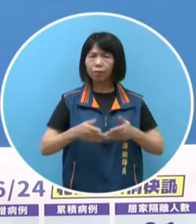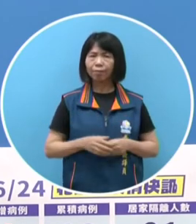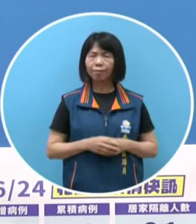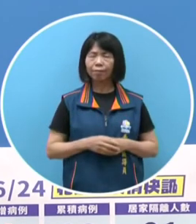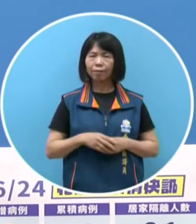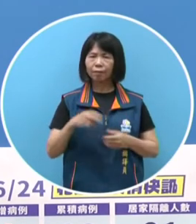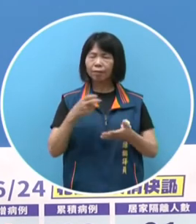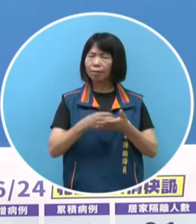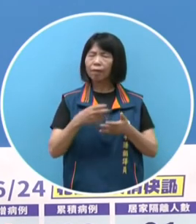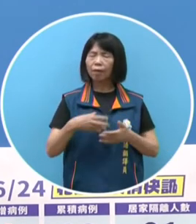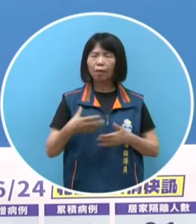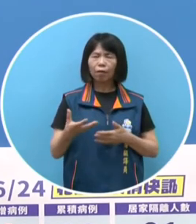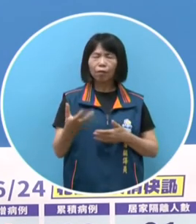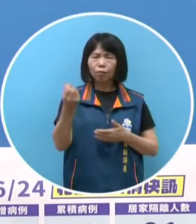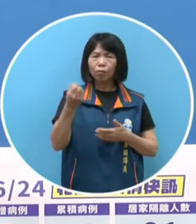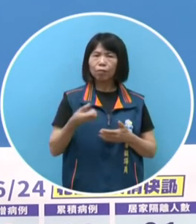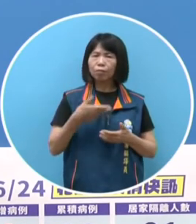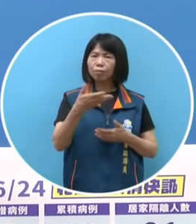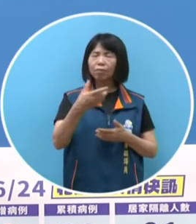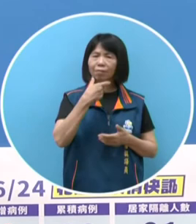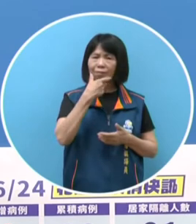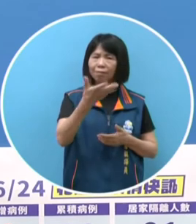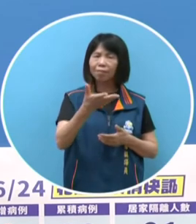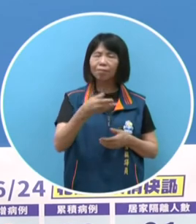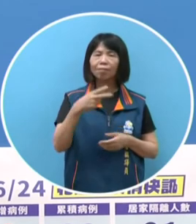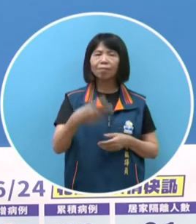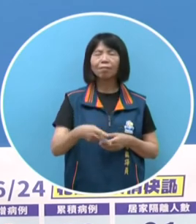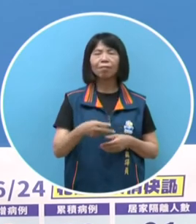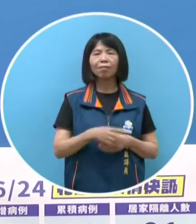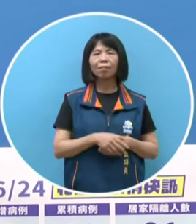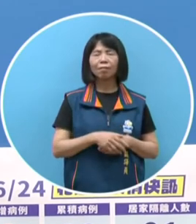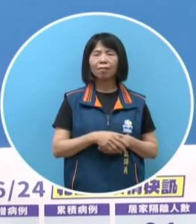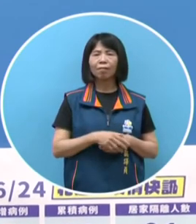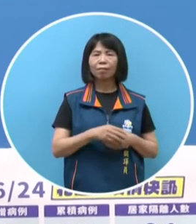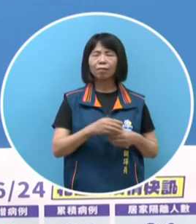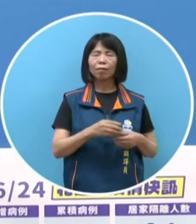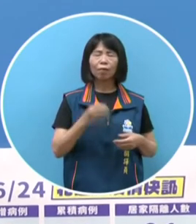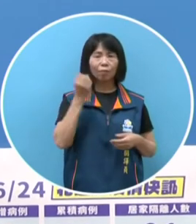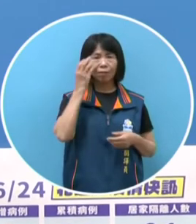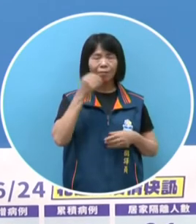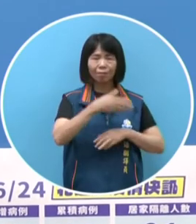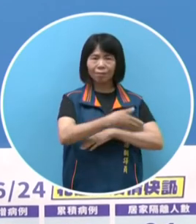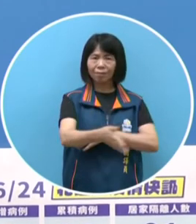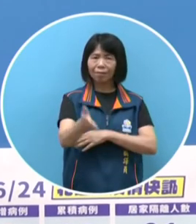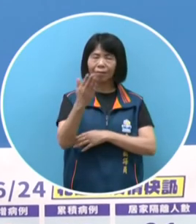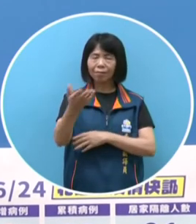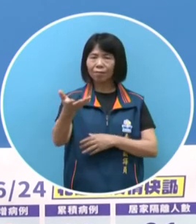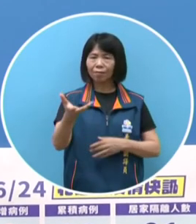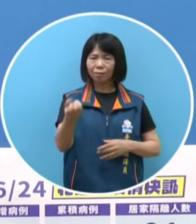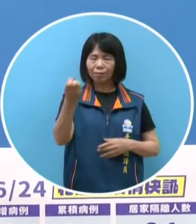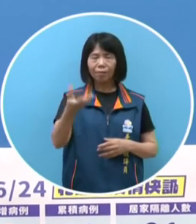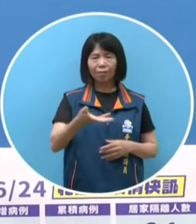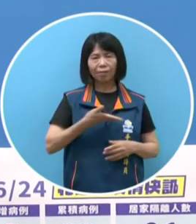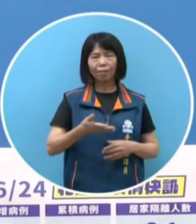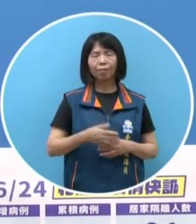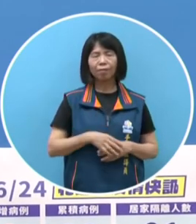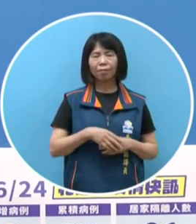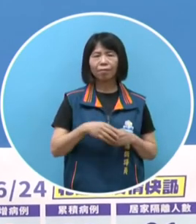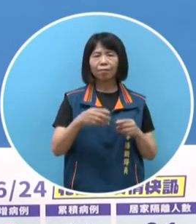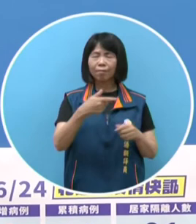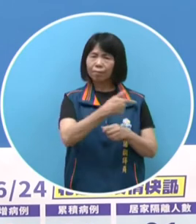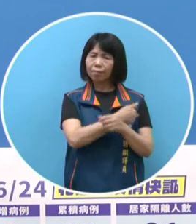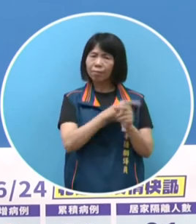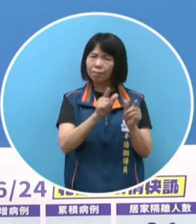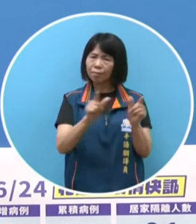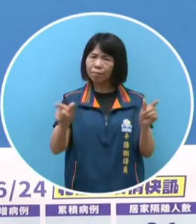权给慈济，也可以授权给这个洪盛花莲县政府，我们来共同一起来买疫苗。唯